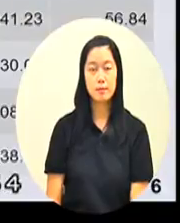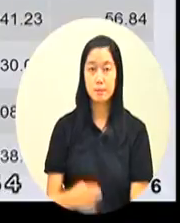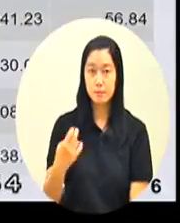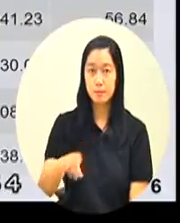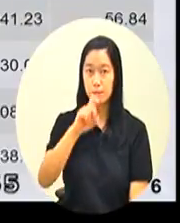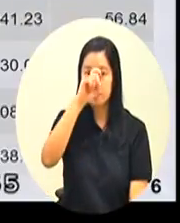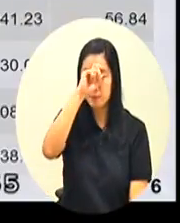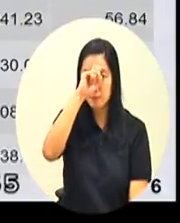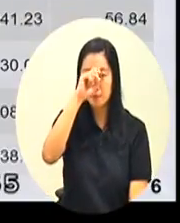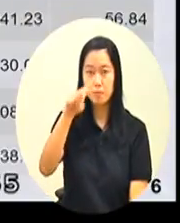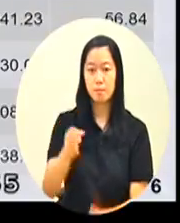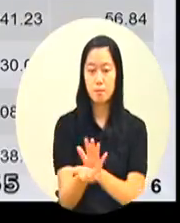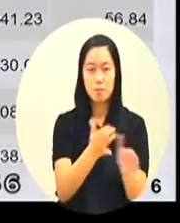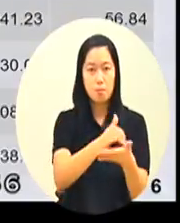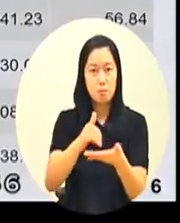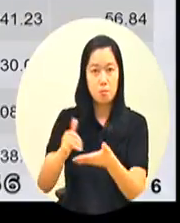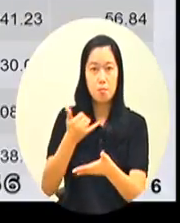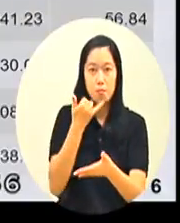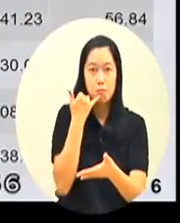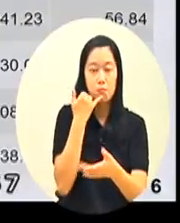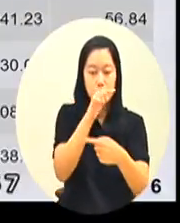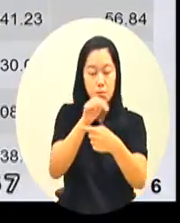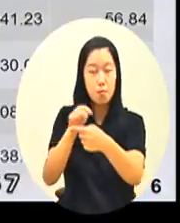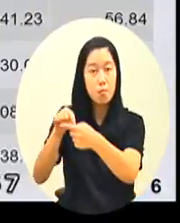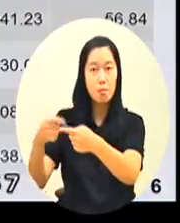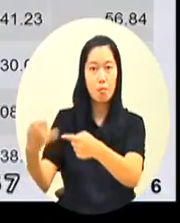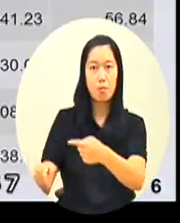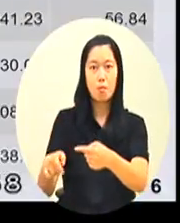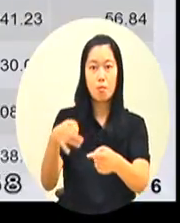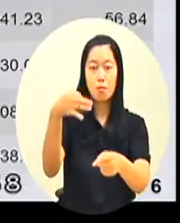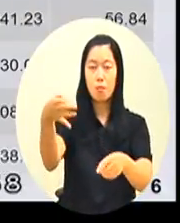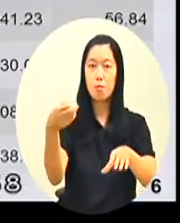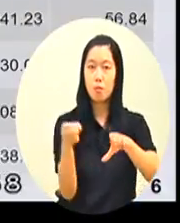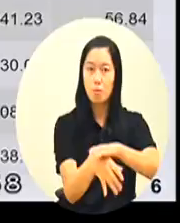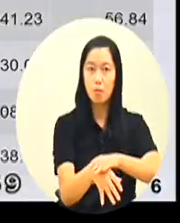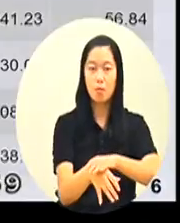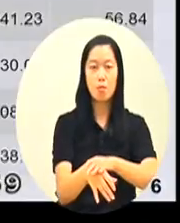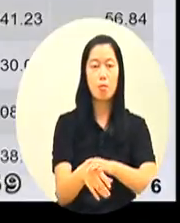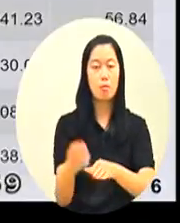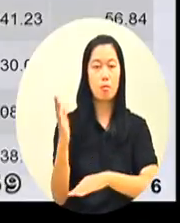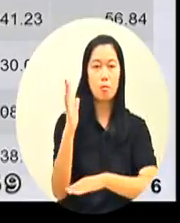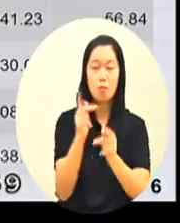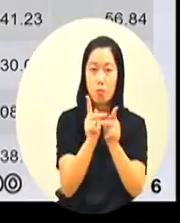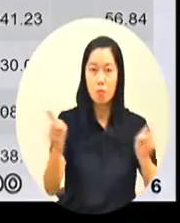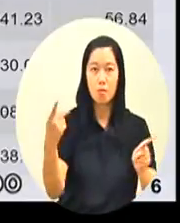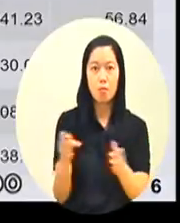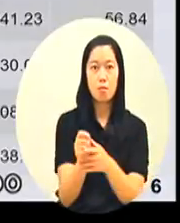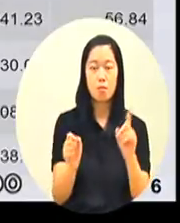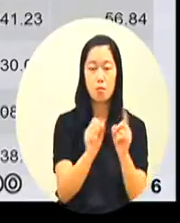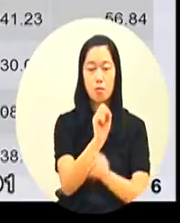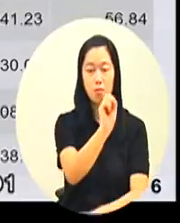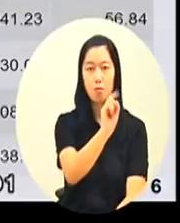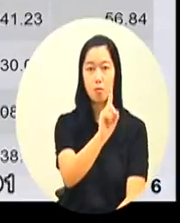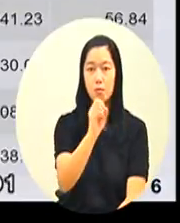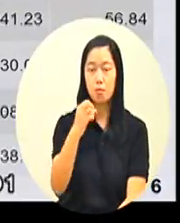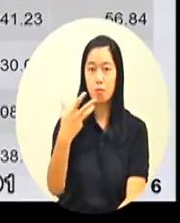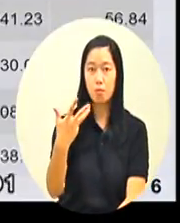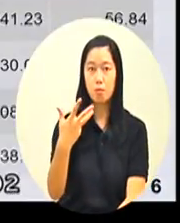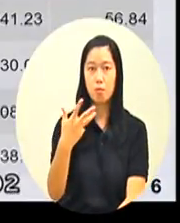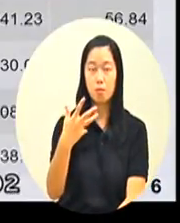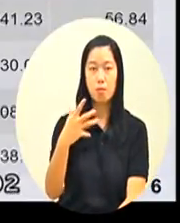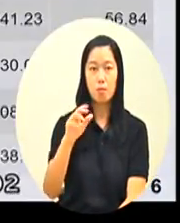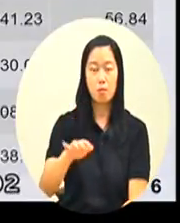平整个预算的平衡，我们也编列了公债及设计收入是108.59亿，跟今年的